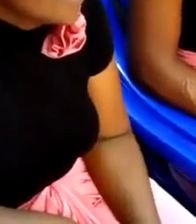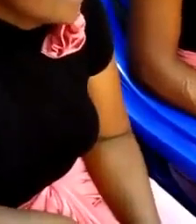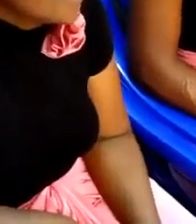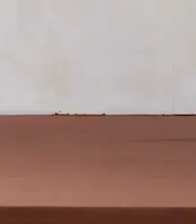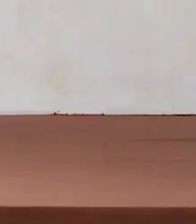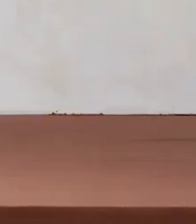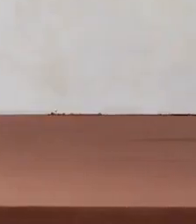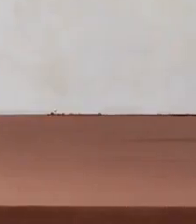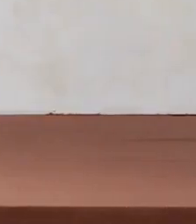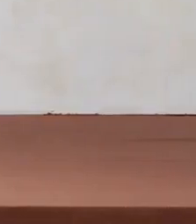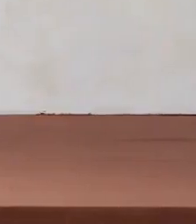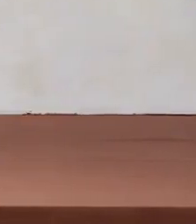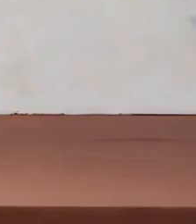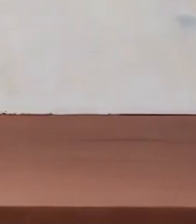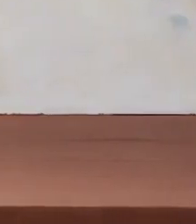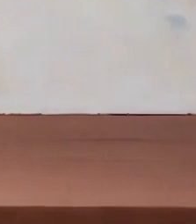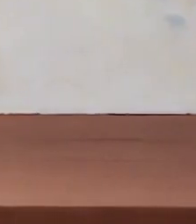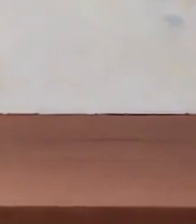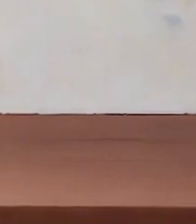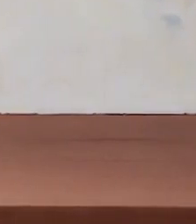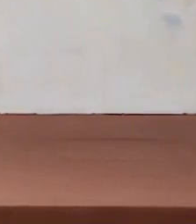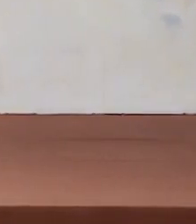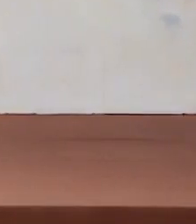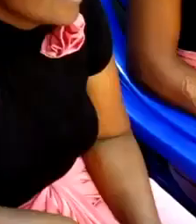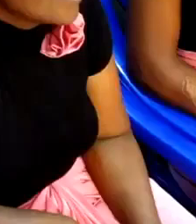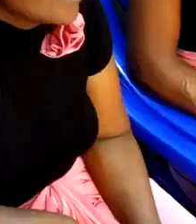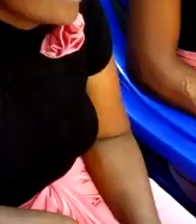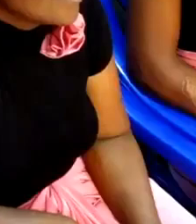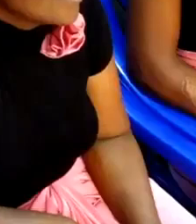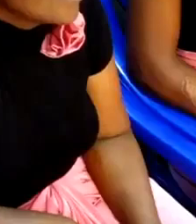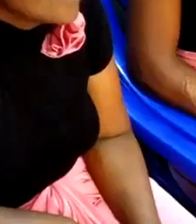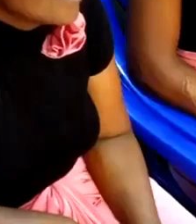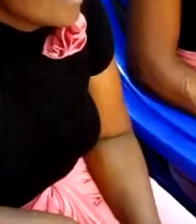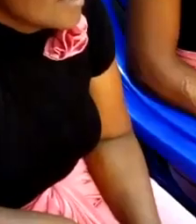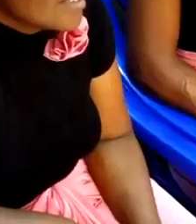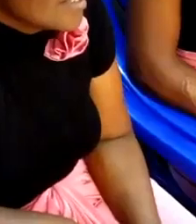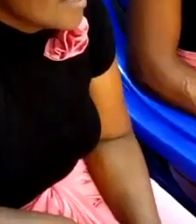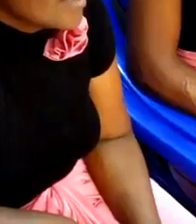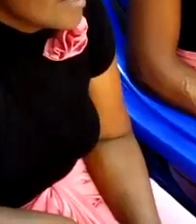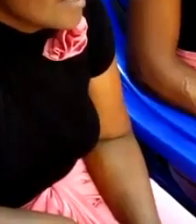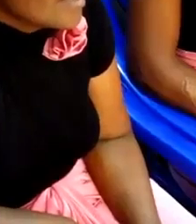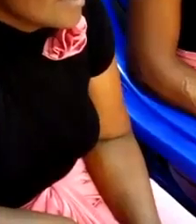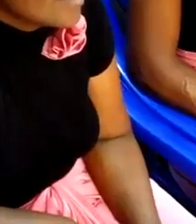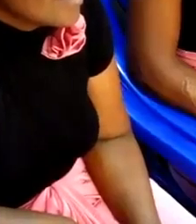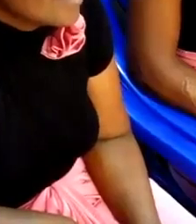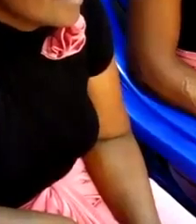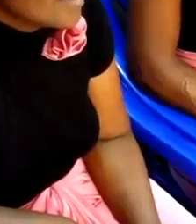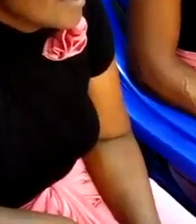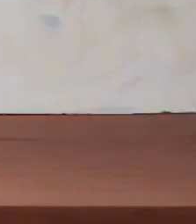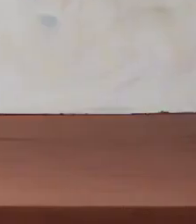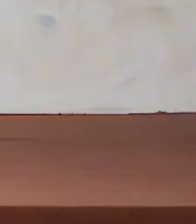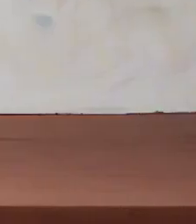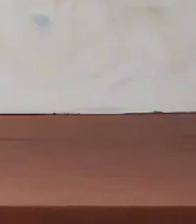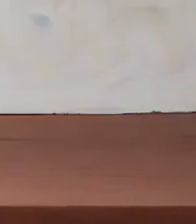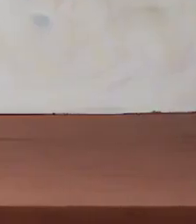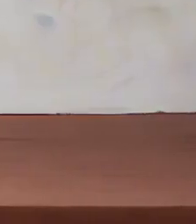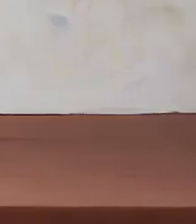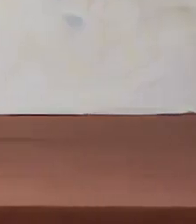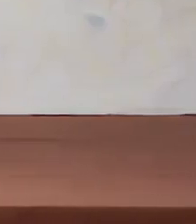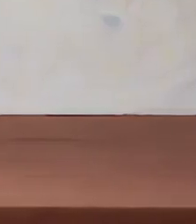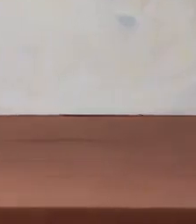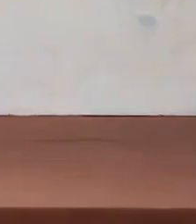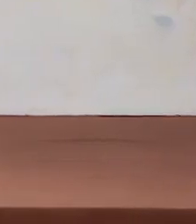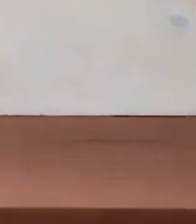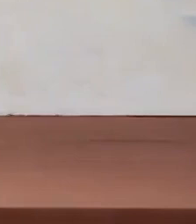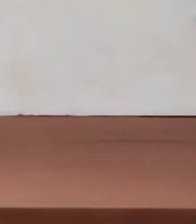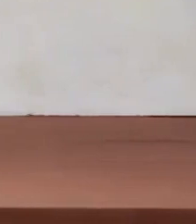Anaitoa kwa staili na inatoka tu ile ambayo ameitaka. Hiyo inaonyesha kwamba huna imani, kuna kitu ambacho hauko tayari kushare.